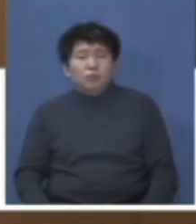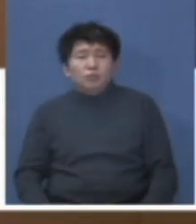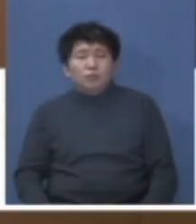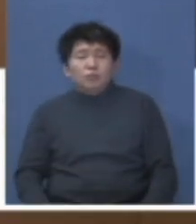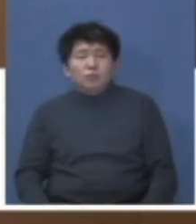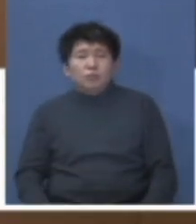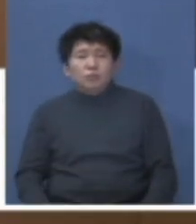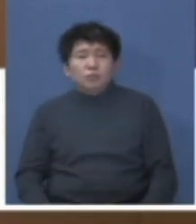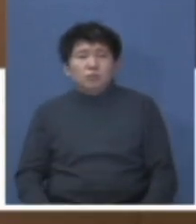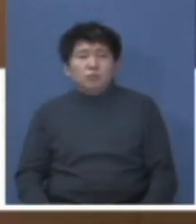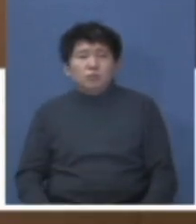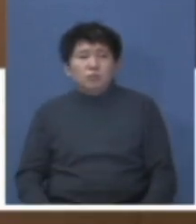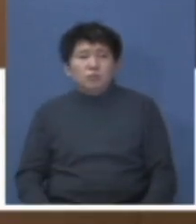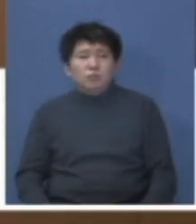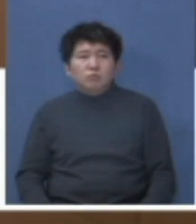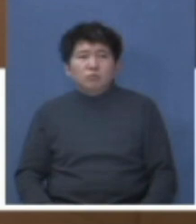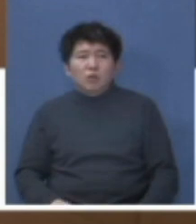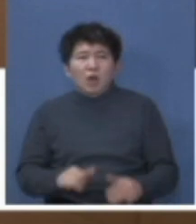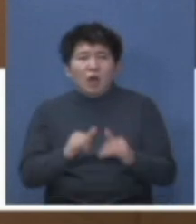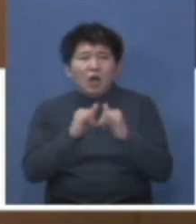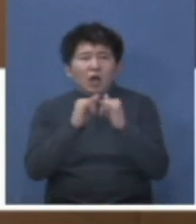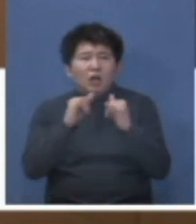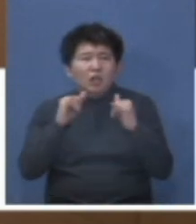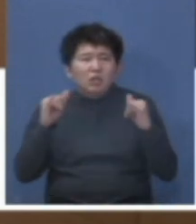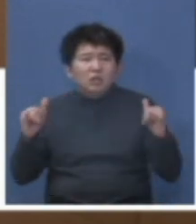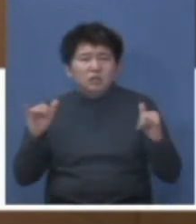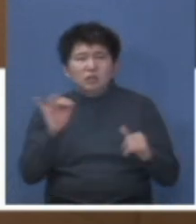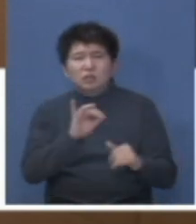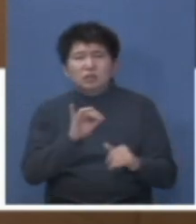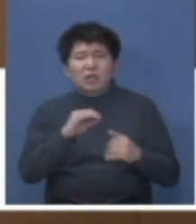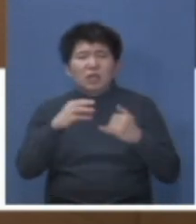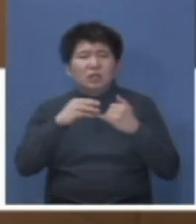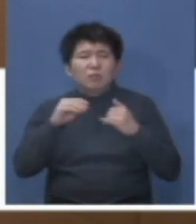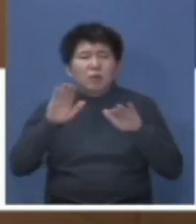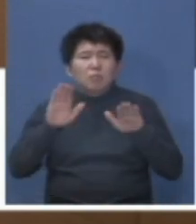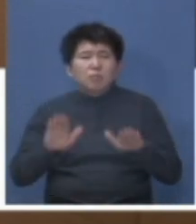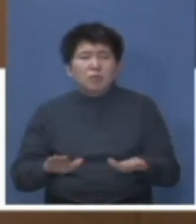таралу мүмкіндіктері, таралу жерлері, және